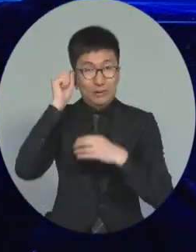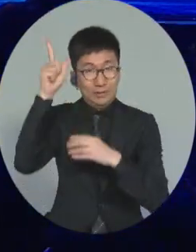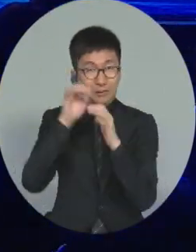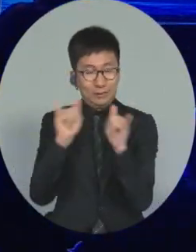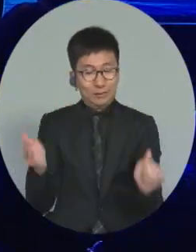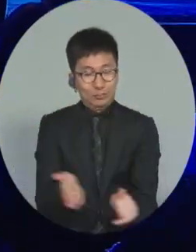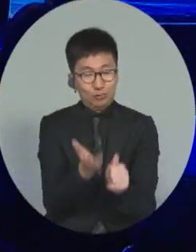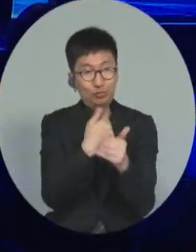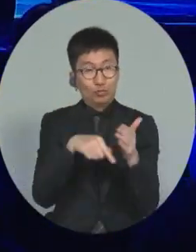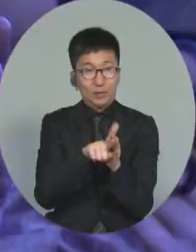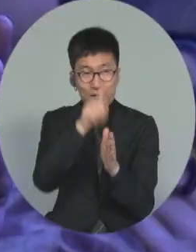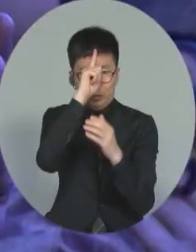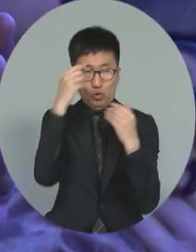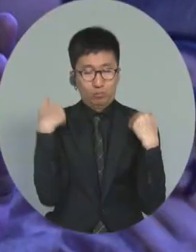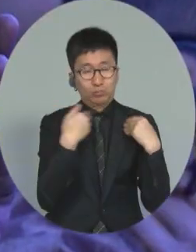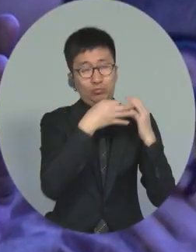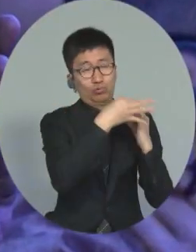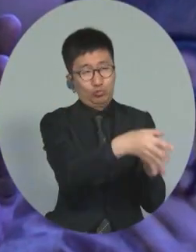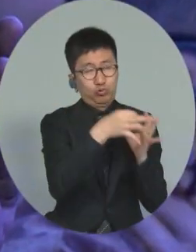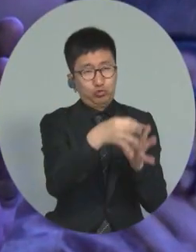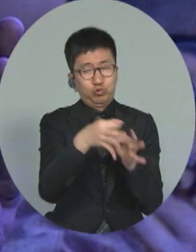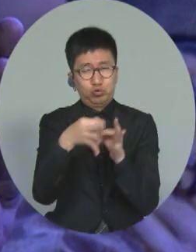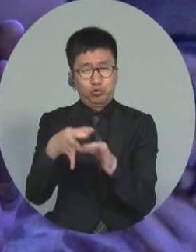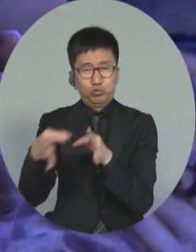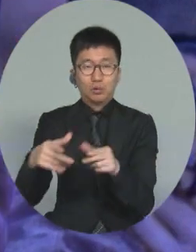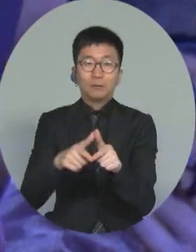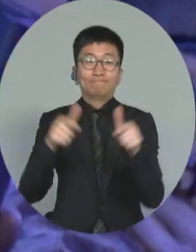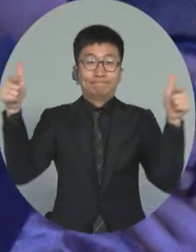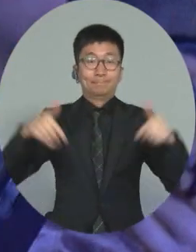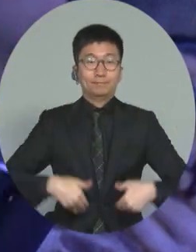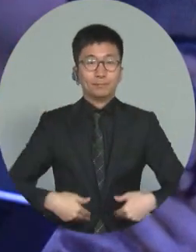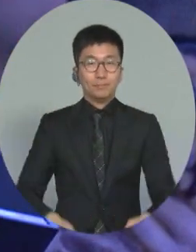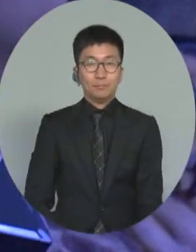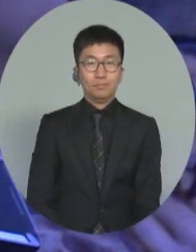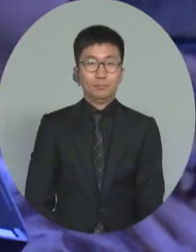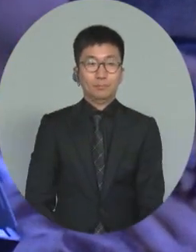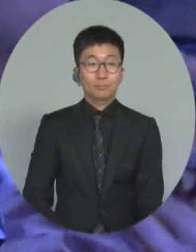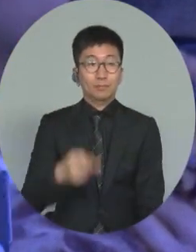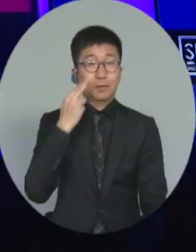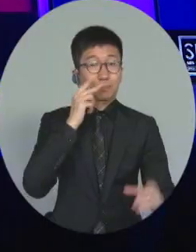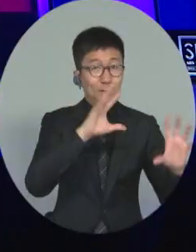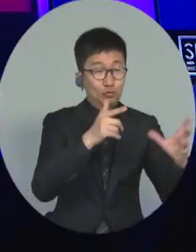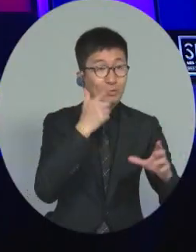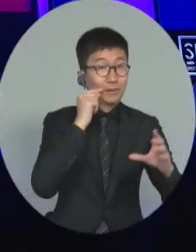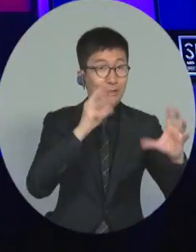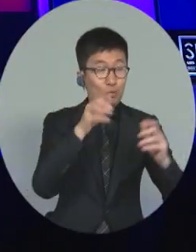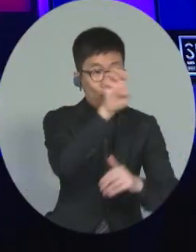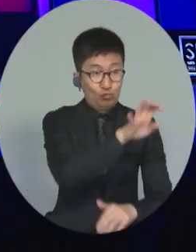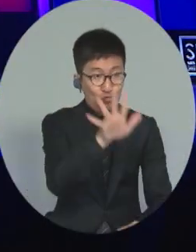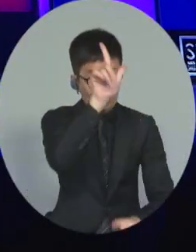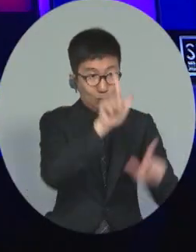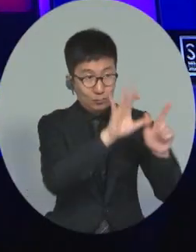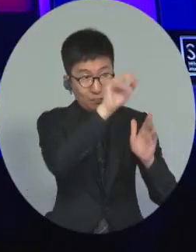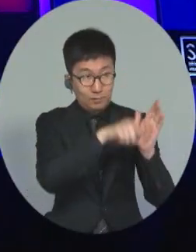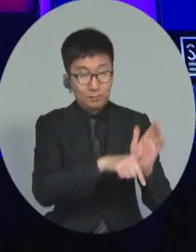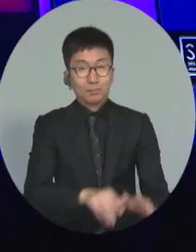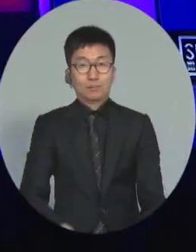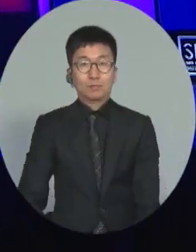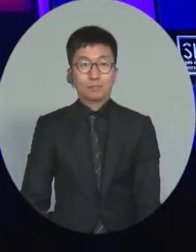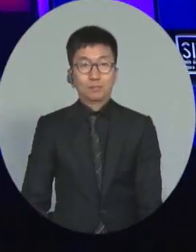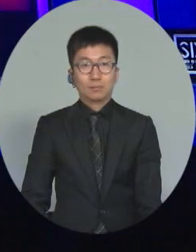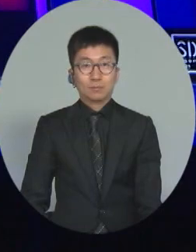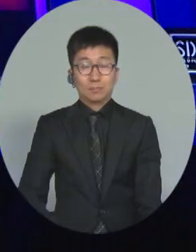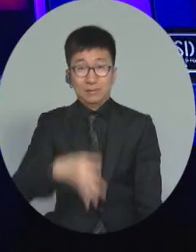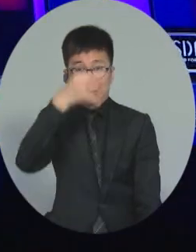연구개발 투자를 획기적으로 반드시 늘려야 합니다 미국 일본 유럽 등 선진국 은